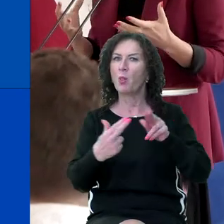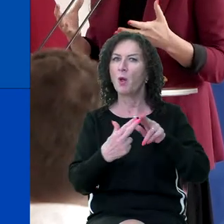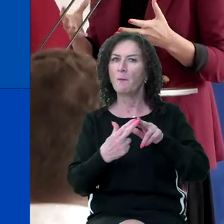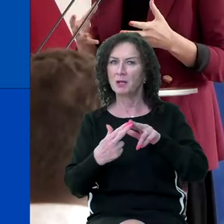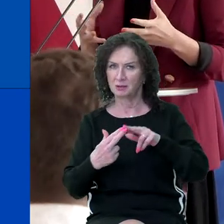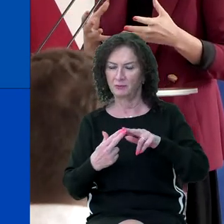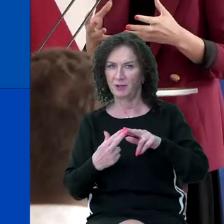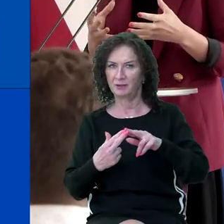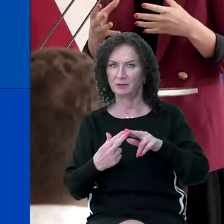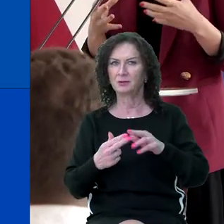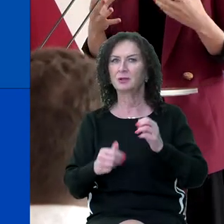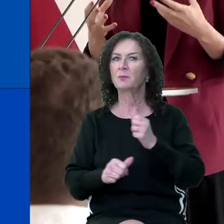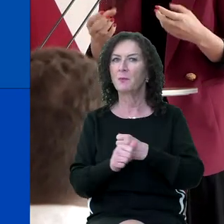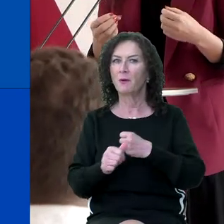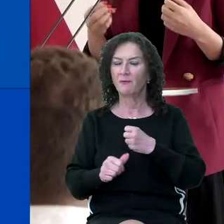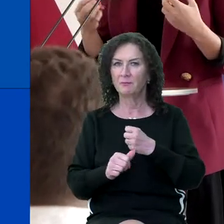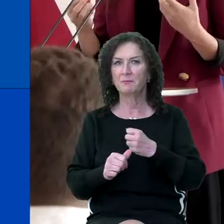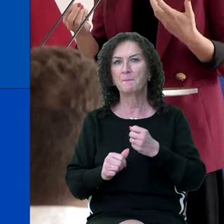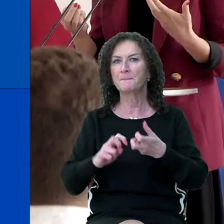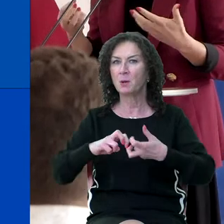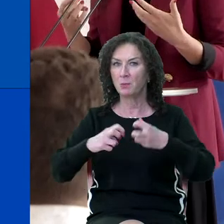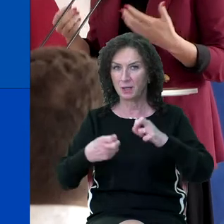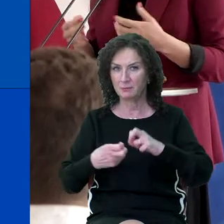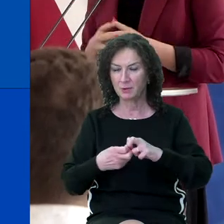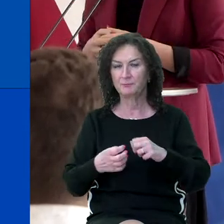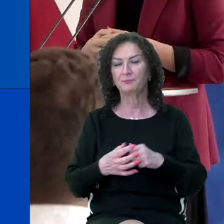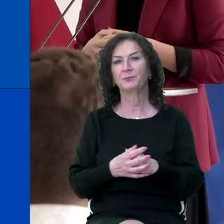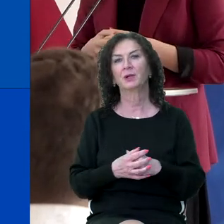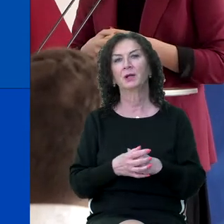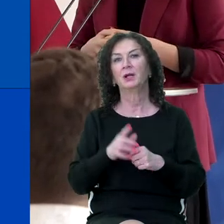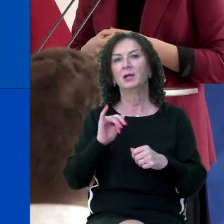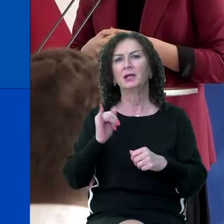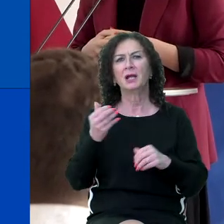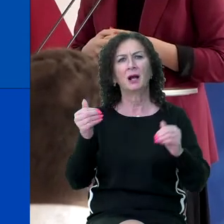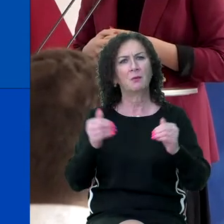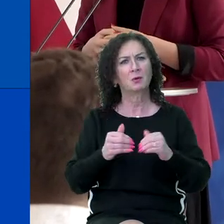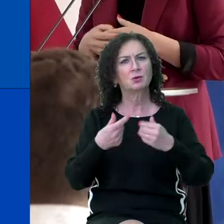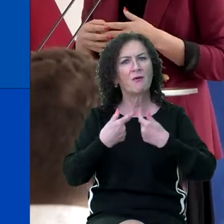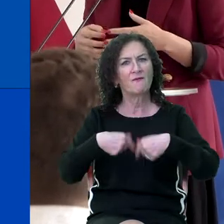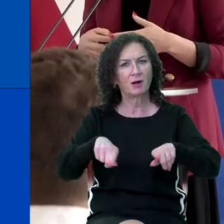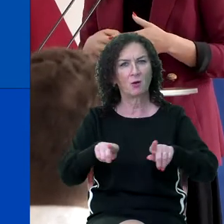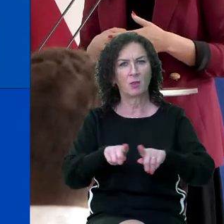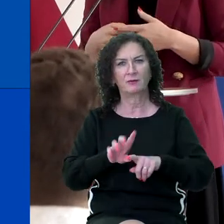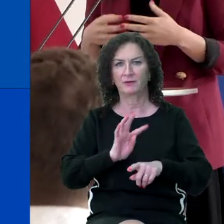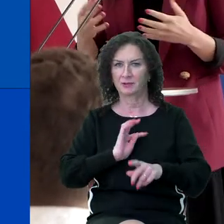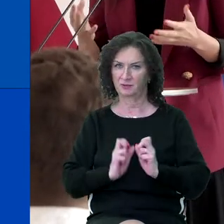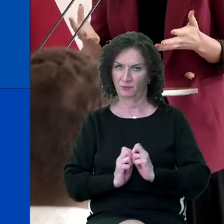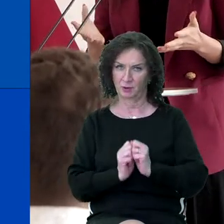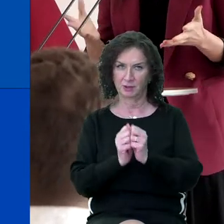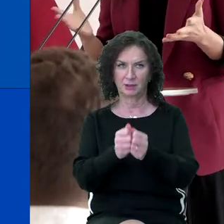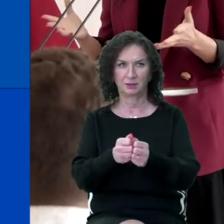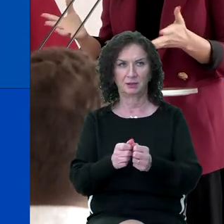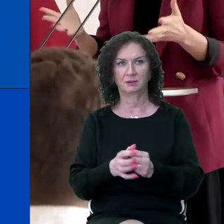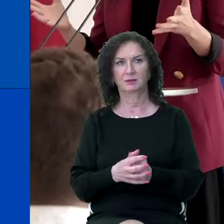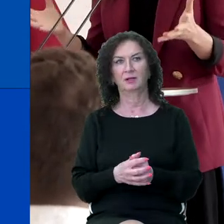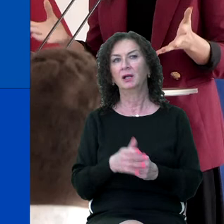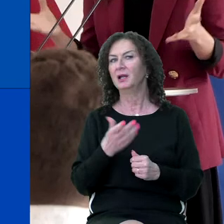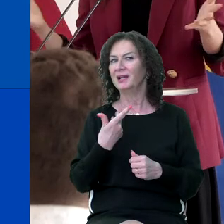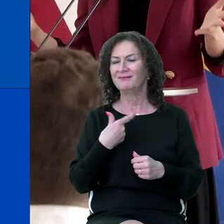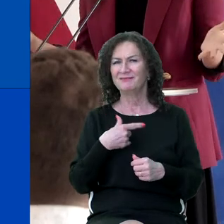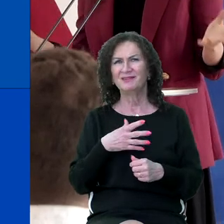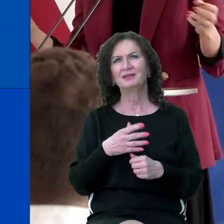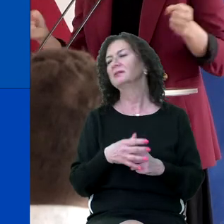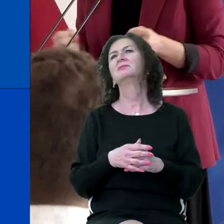to jest to połączenie, jak możemy realizować swoje zadania. I tutaj nie chciałabym dzisiaj opowiadać,